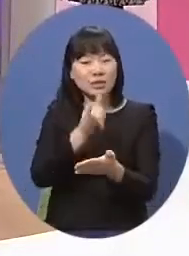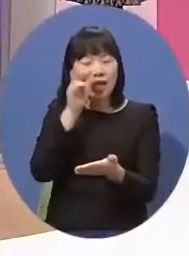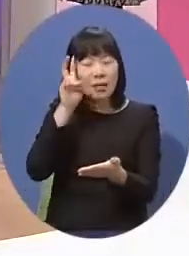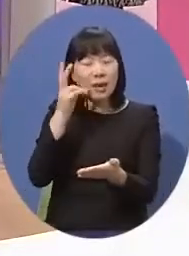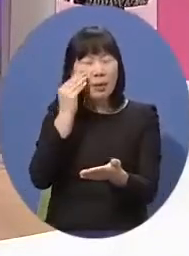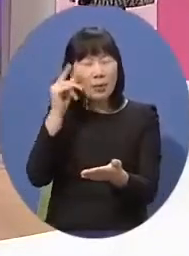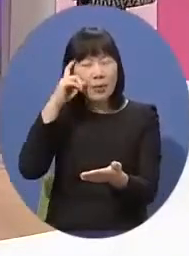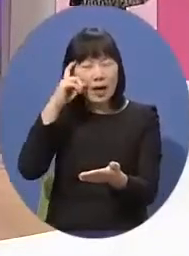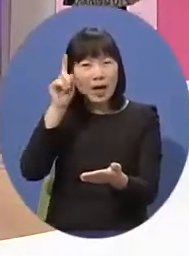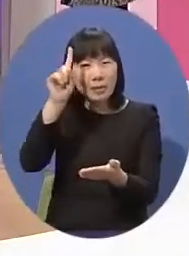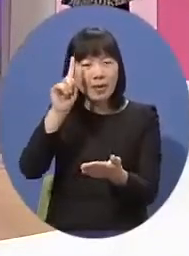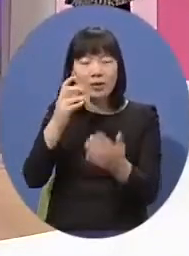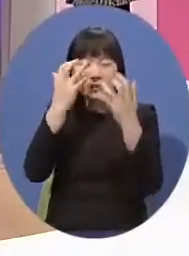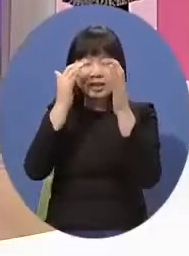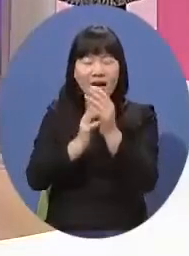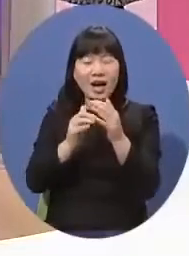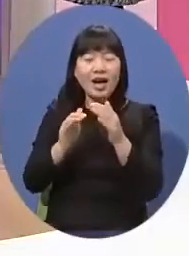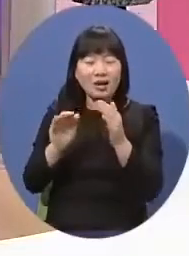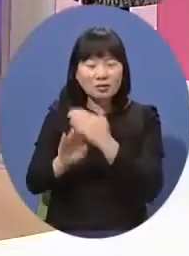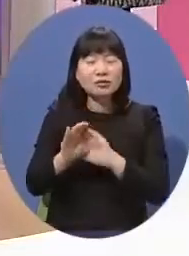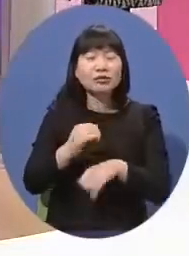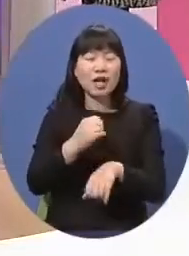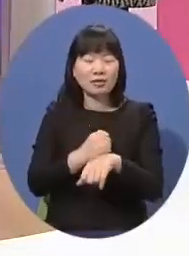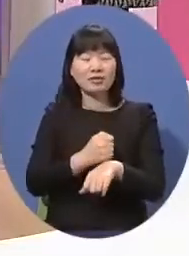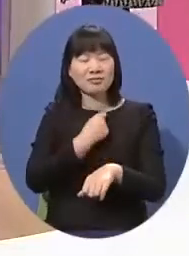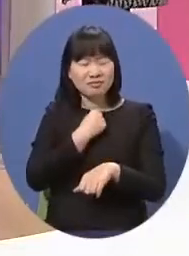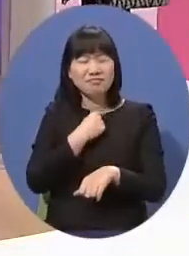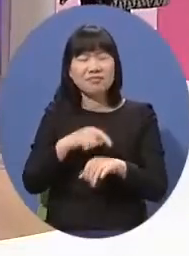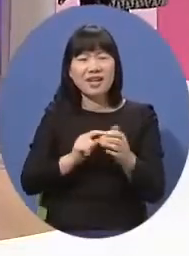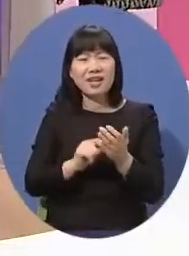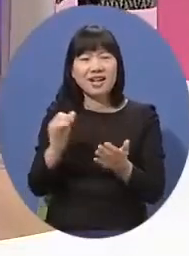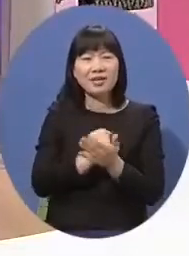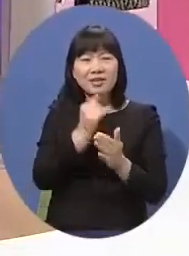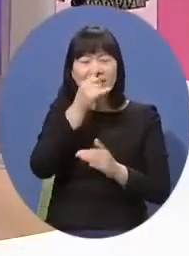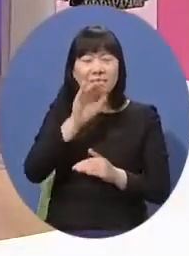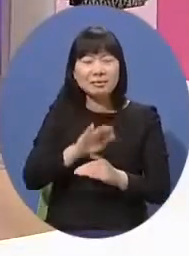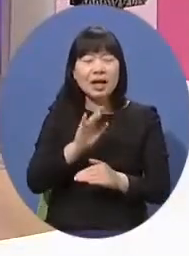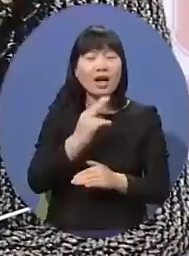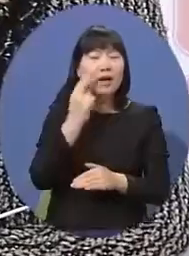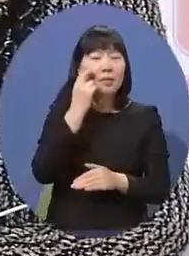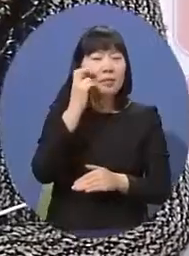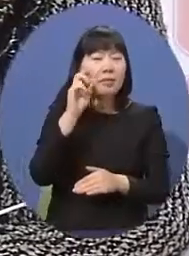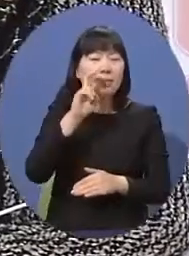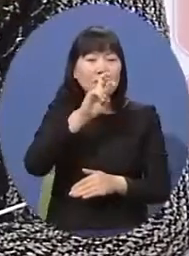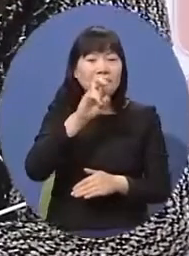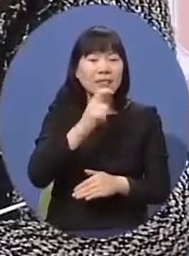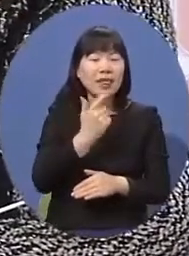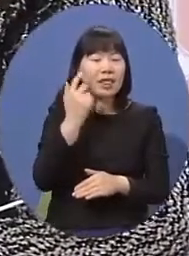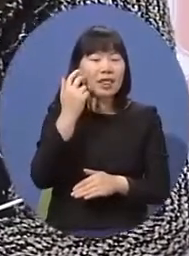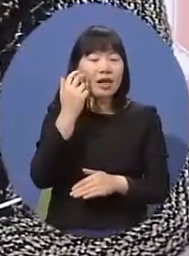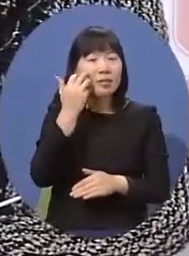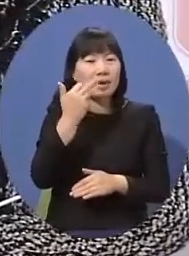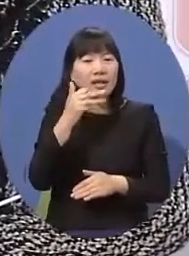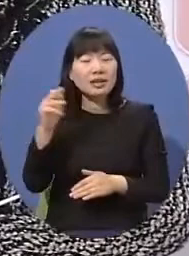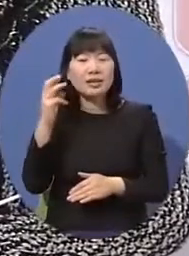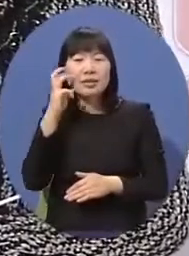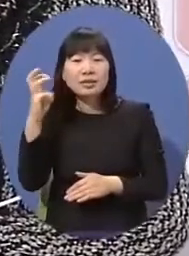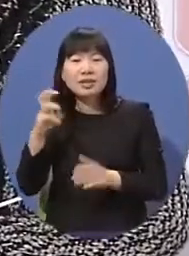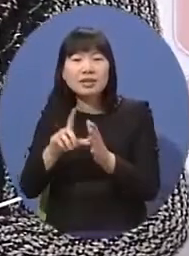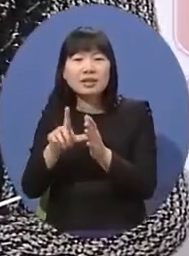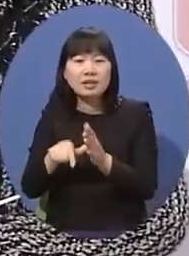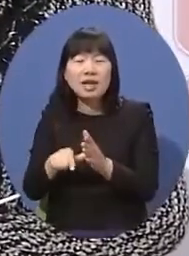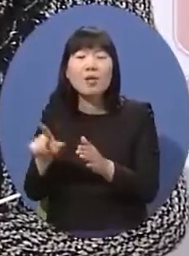수월하잖아요. 한 방에 고생하고 이제 가려는 이런 생각 좀 갖고 계시는데 요 때가 왜 그러냐면 보면 애착 발달 단계상 이